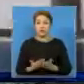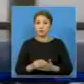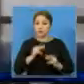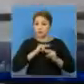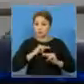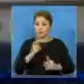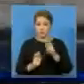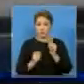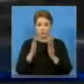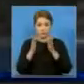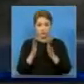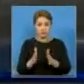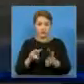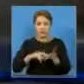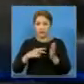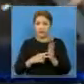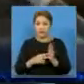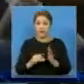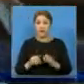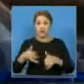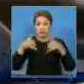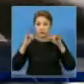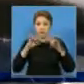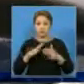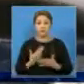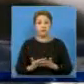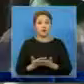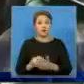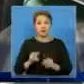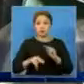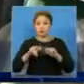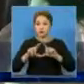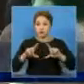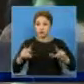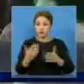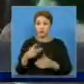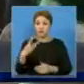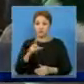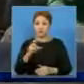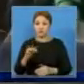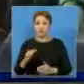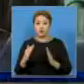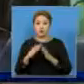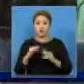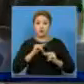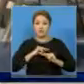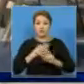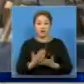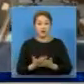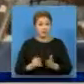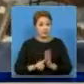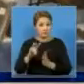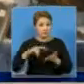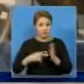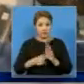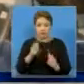трудится в молочном направлении. Планируется выпас крупного рогатого скота. Построен скотный двор, двухэтажный дом для рабочих. Изначально